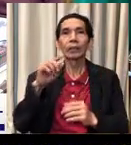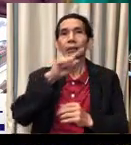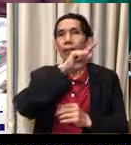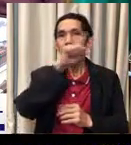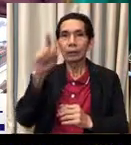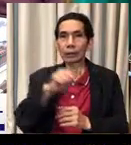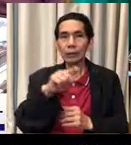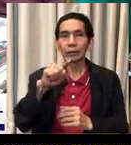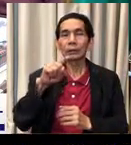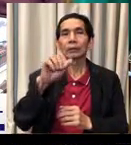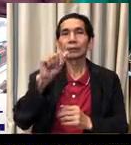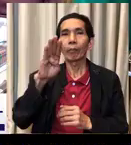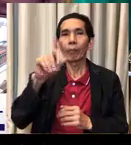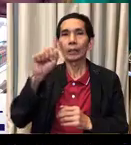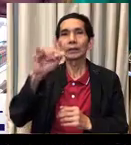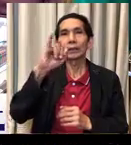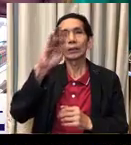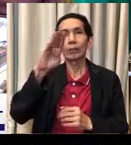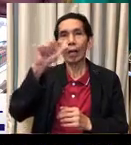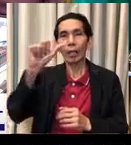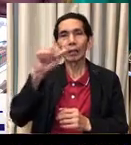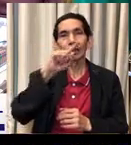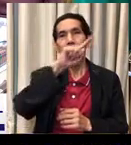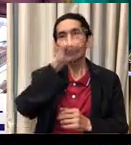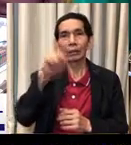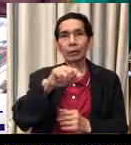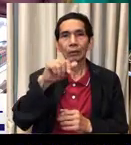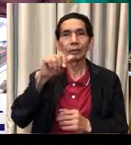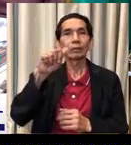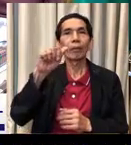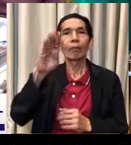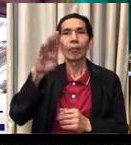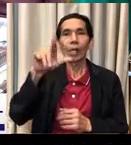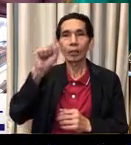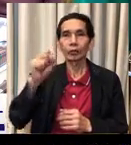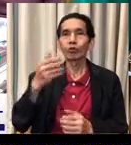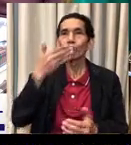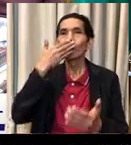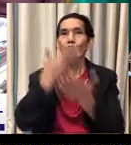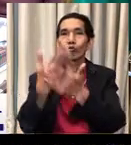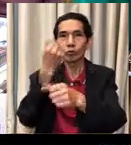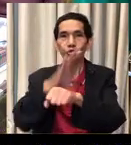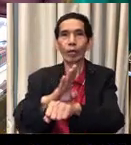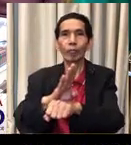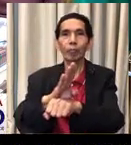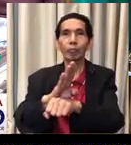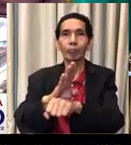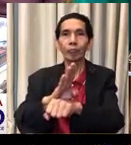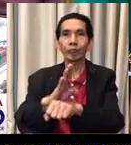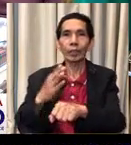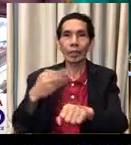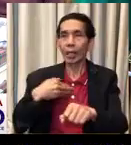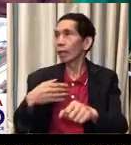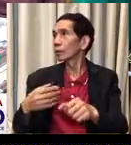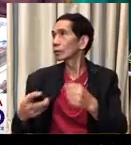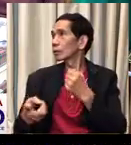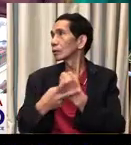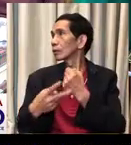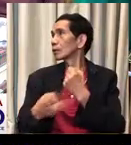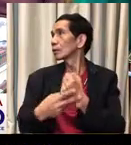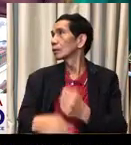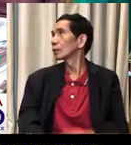Iba, Sambales. Ha? Good job, Renzo. Meron ka bang safeguard?